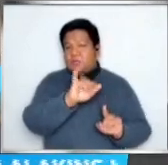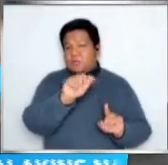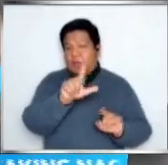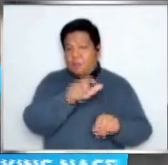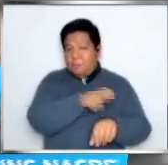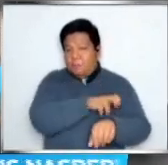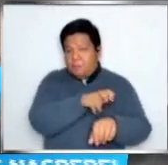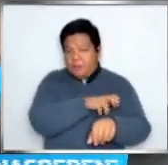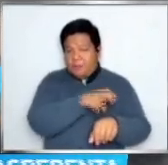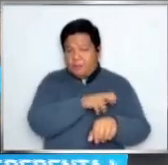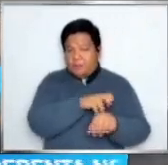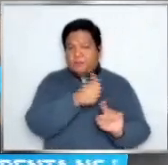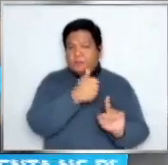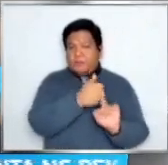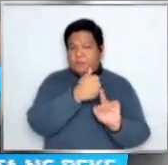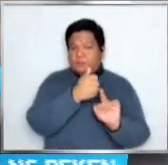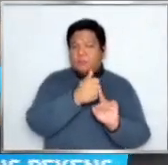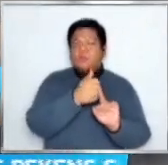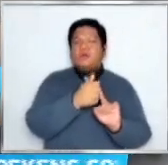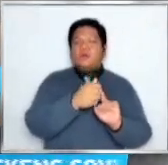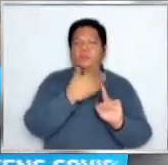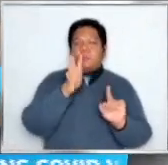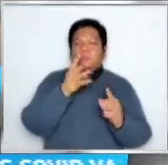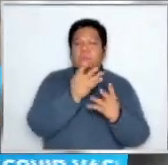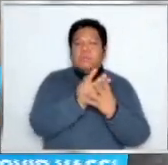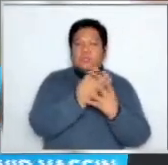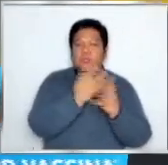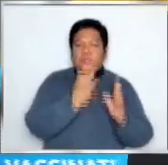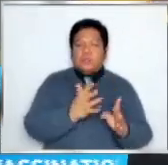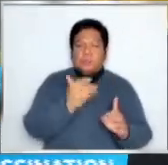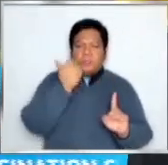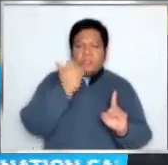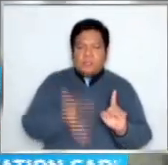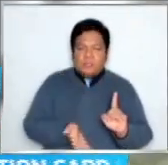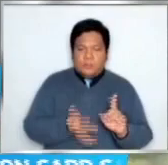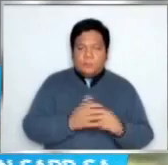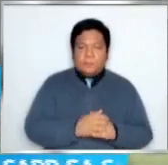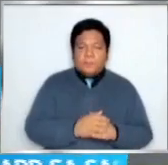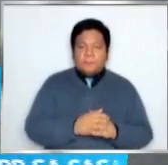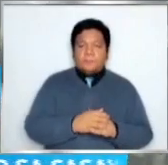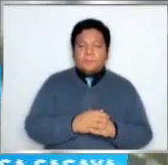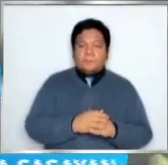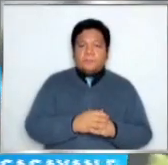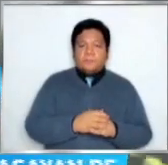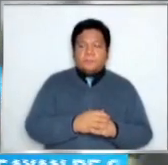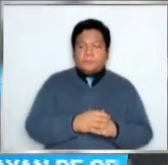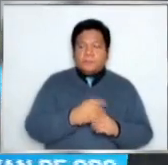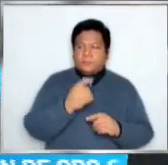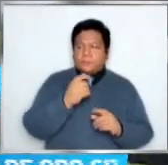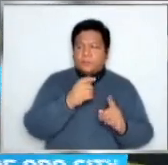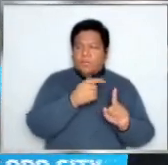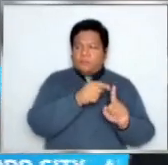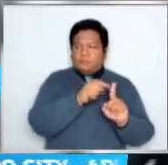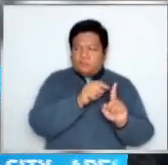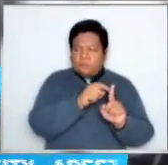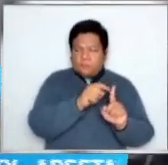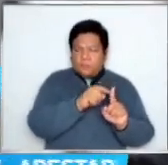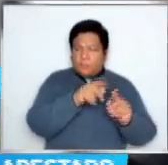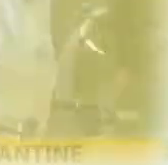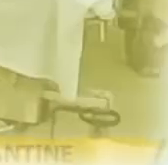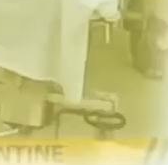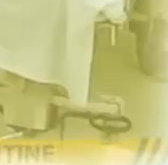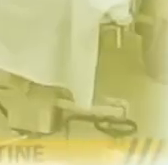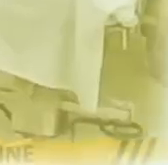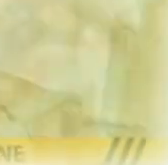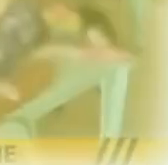na ng mga bumbero ang apoy bago mag-alas 8 kaninang umaga. Inaalam pa ang saninang apoy at talaga ng pinsalang dulot nito.